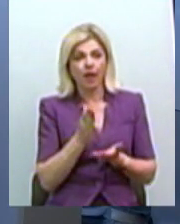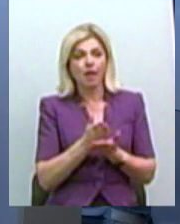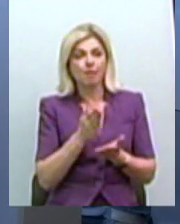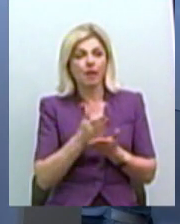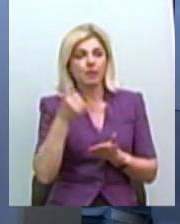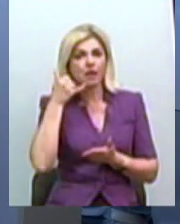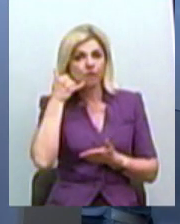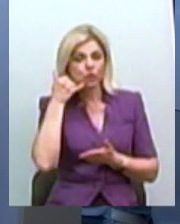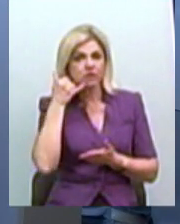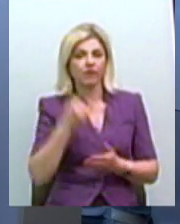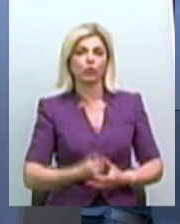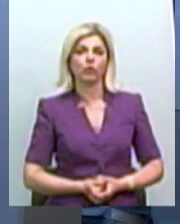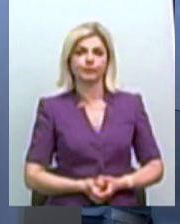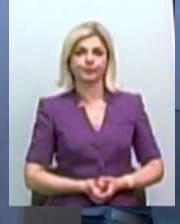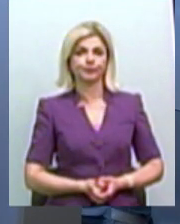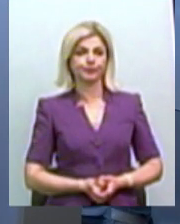ласка.